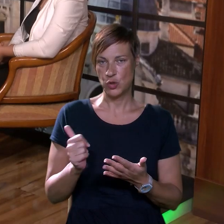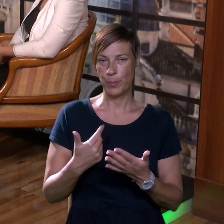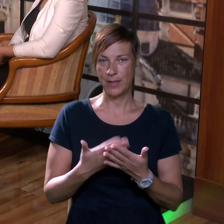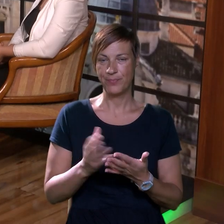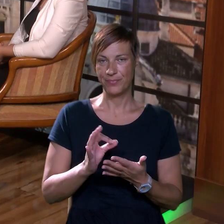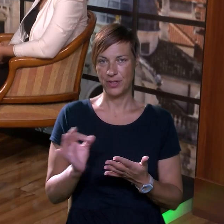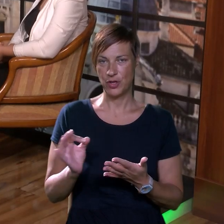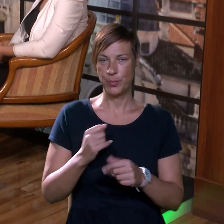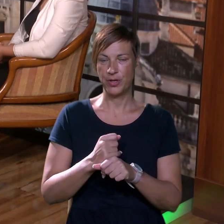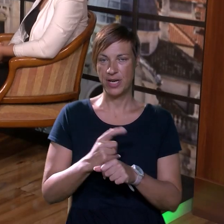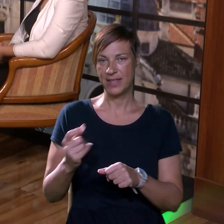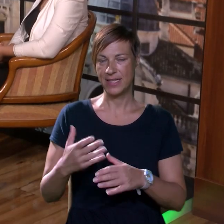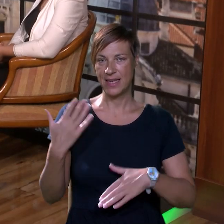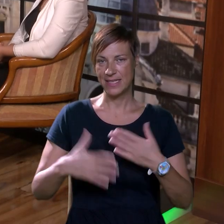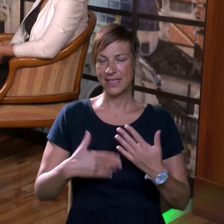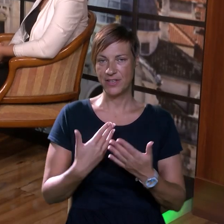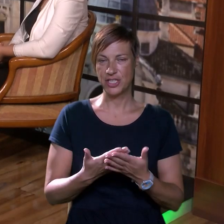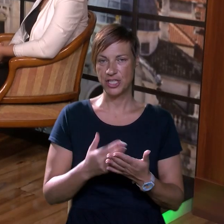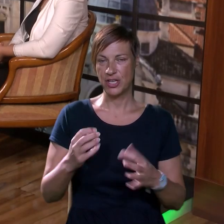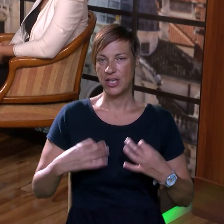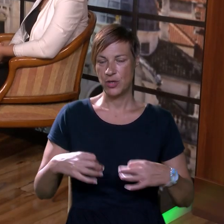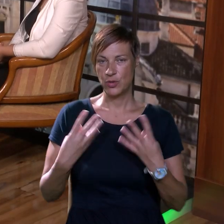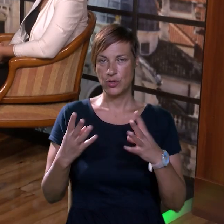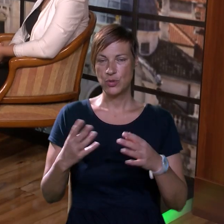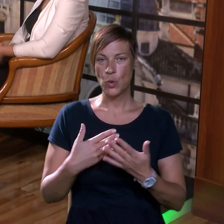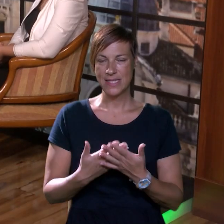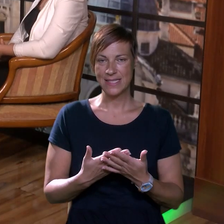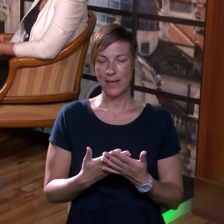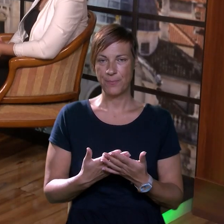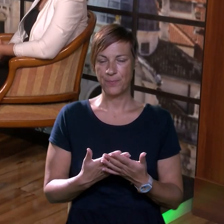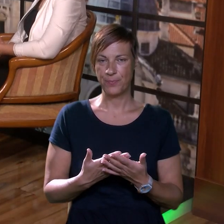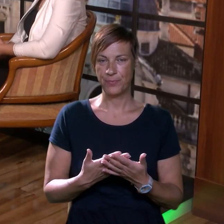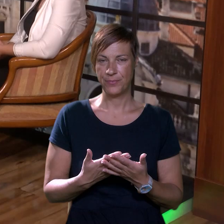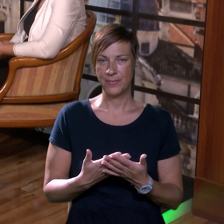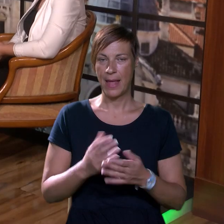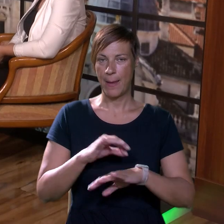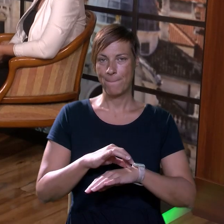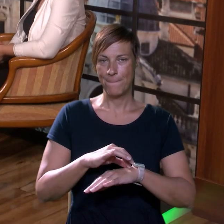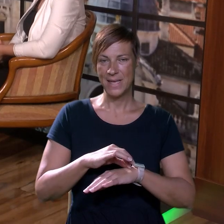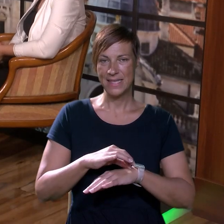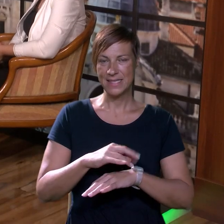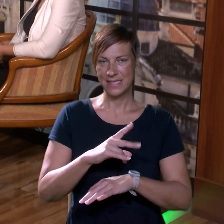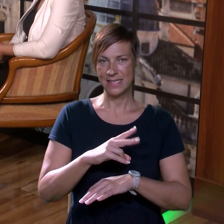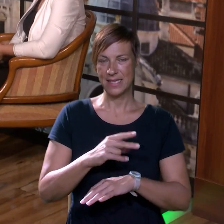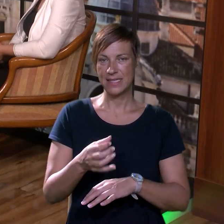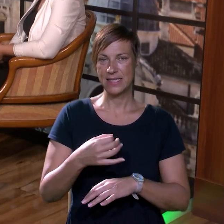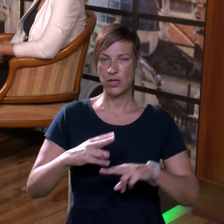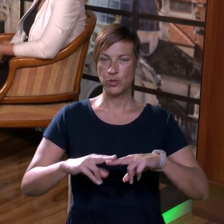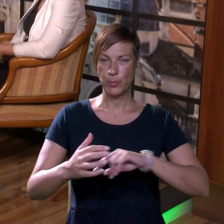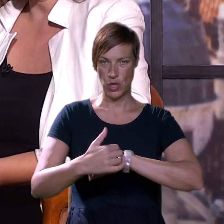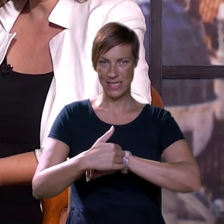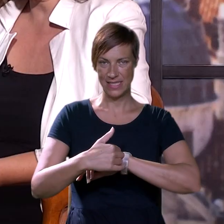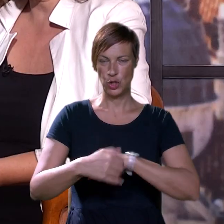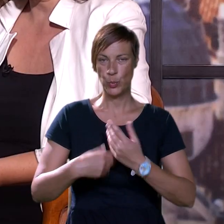Super. Dobro, radni dan je završio? Jutro su 8. Inače ste medicinska sestra u Općoj